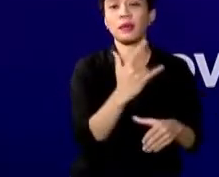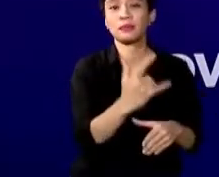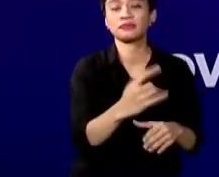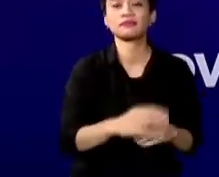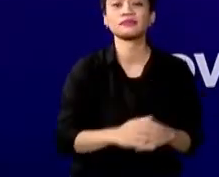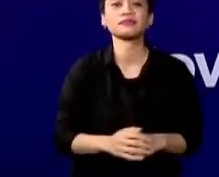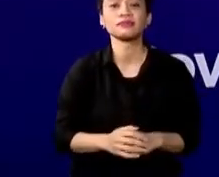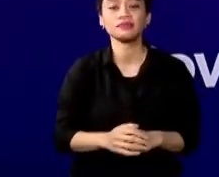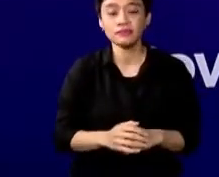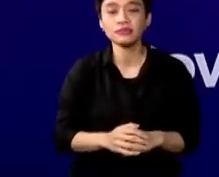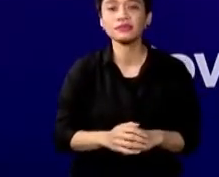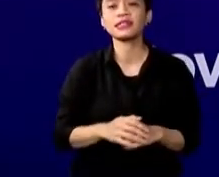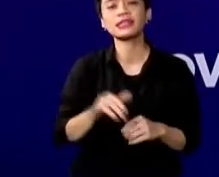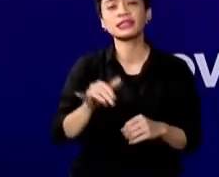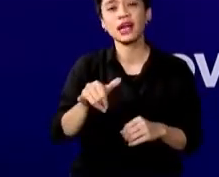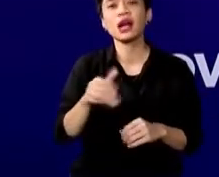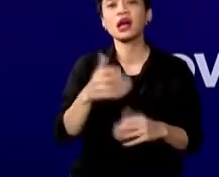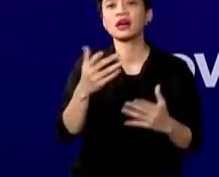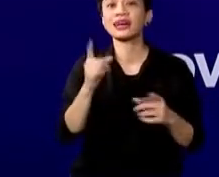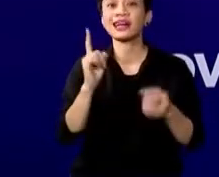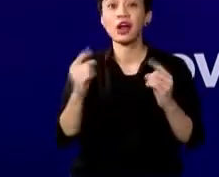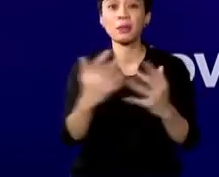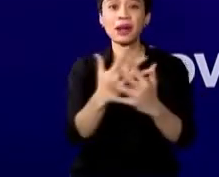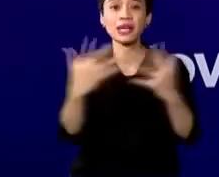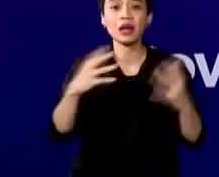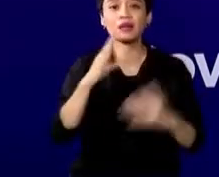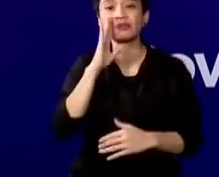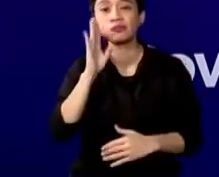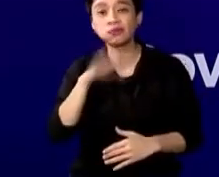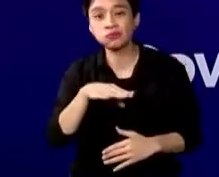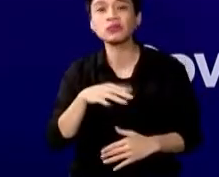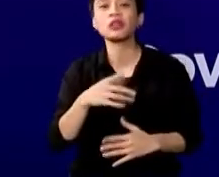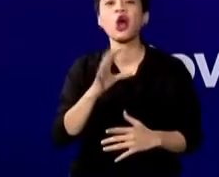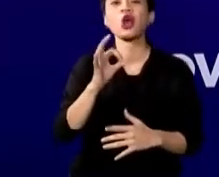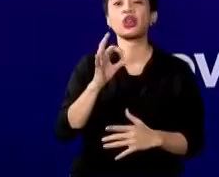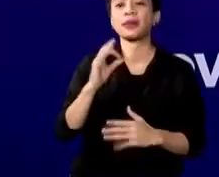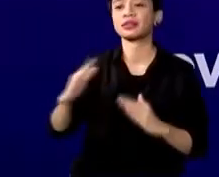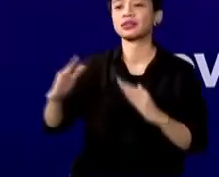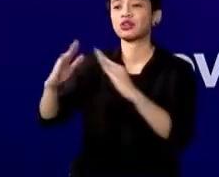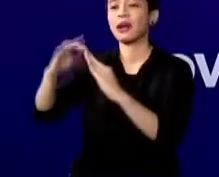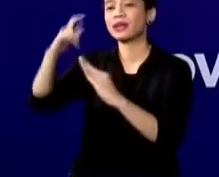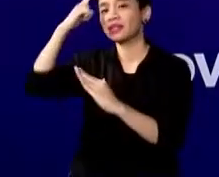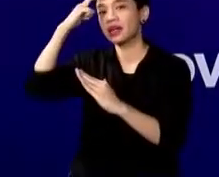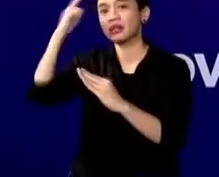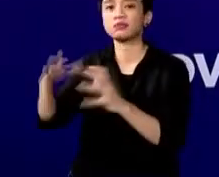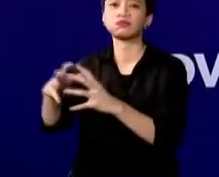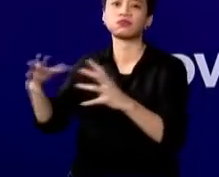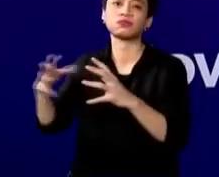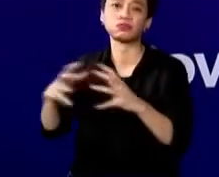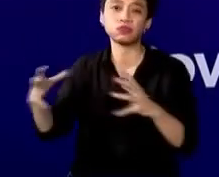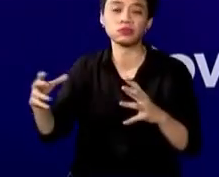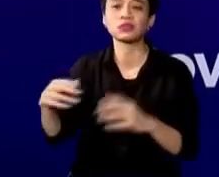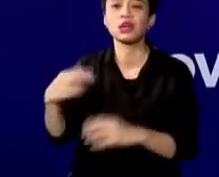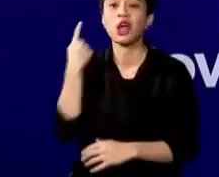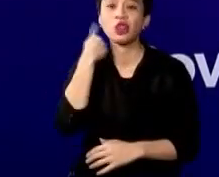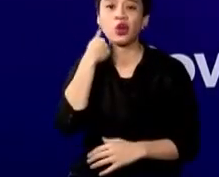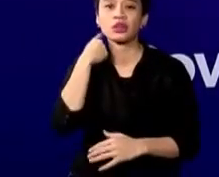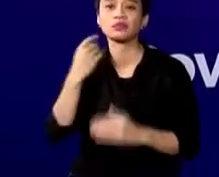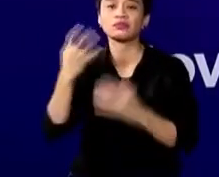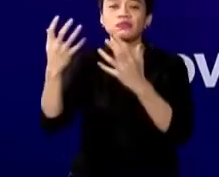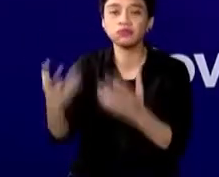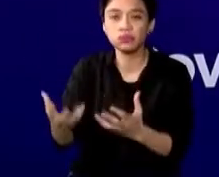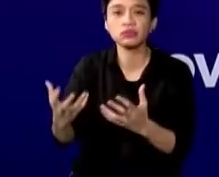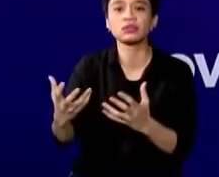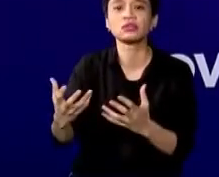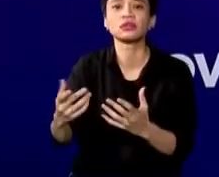baik maka dampaknya adalah Rumah Sakit menjadi penuh kemudian dokter-dokter menjadi bebannya menjadi kerja yang berat Oleh